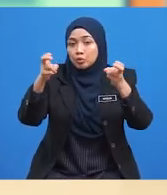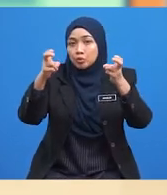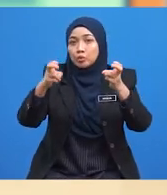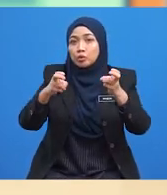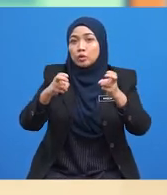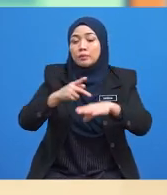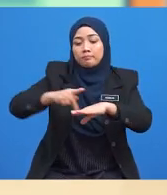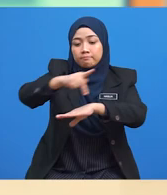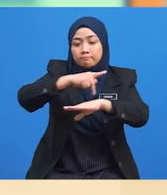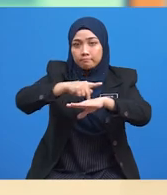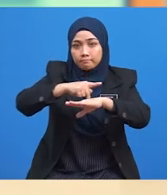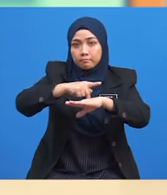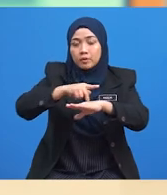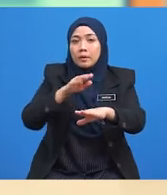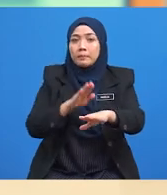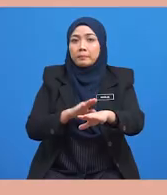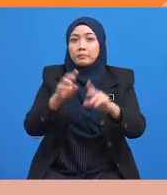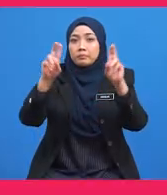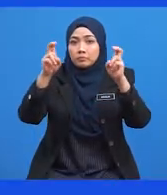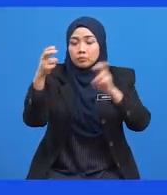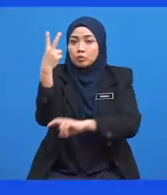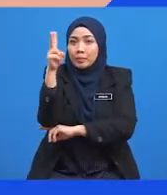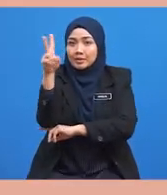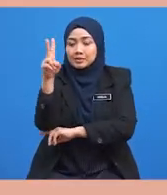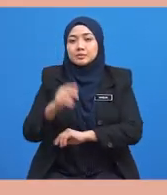kecenderungan memusat dalam bab 12.